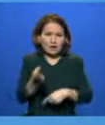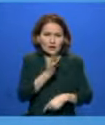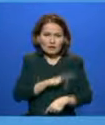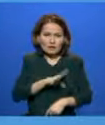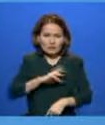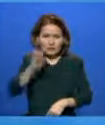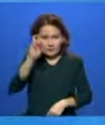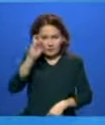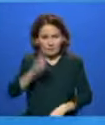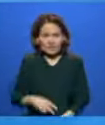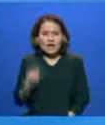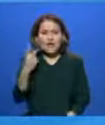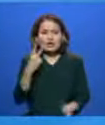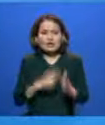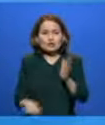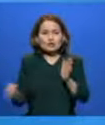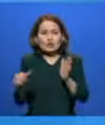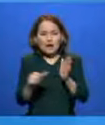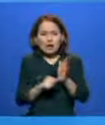76 жер учаскесі қайтарылды.